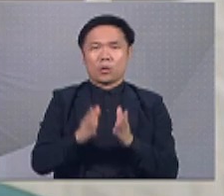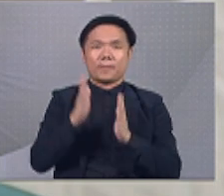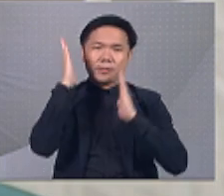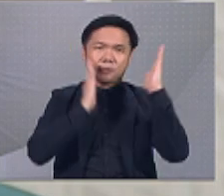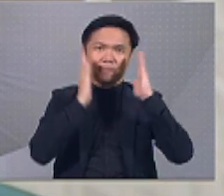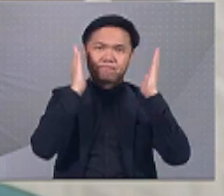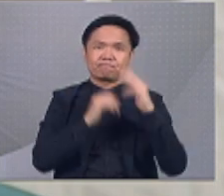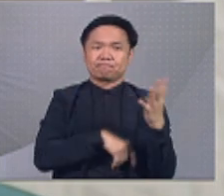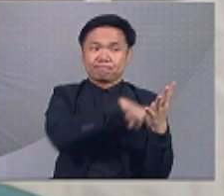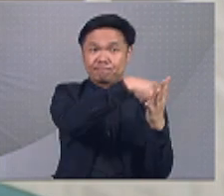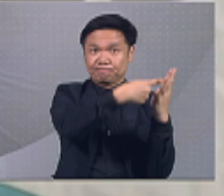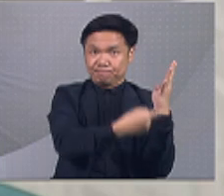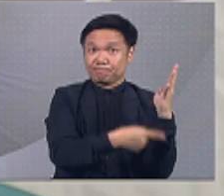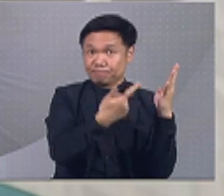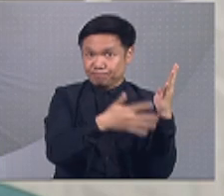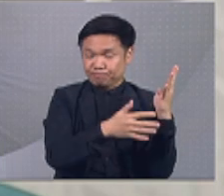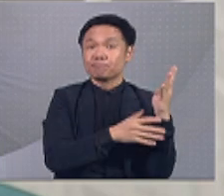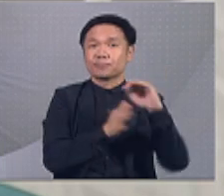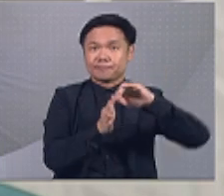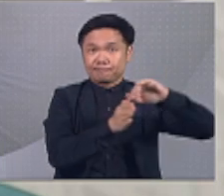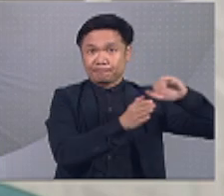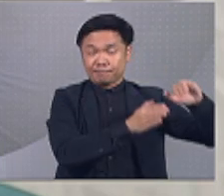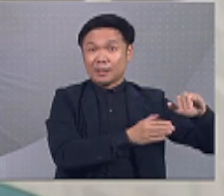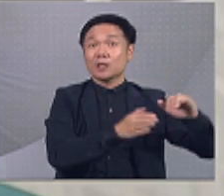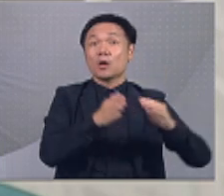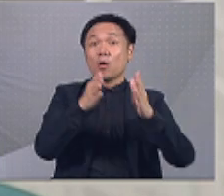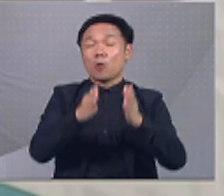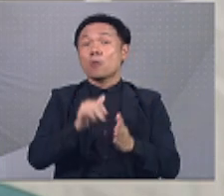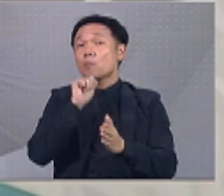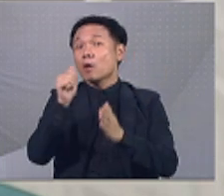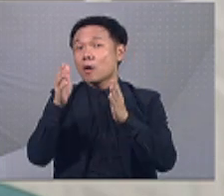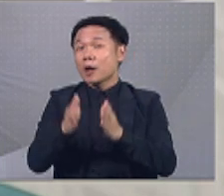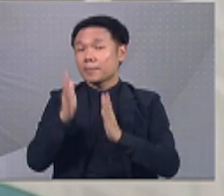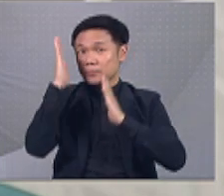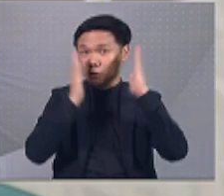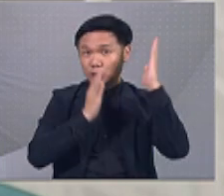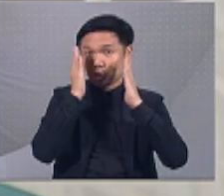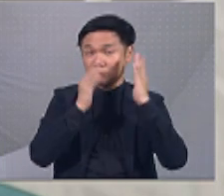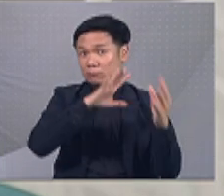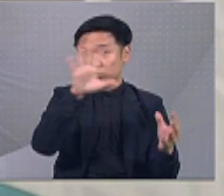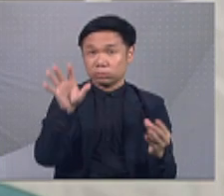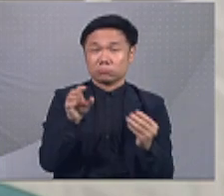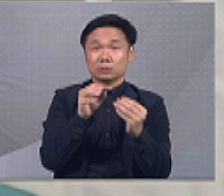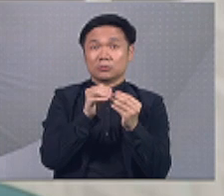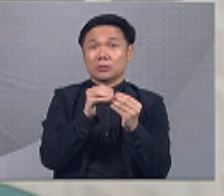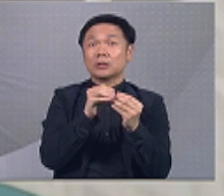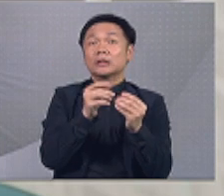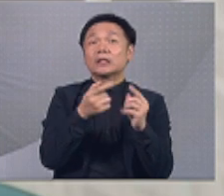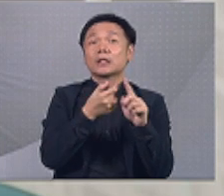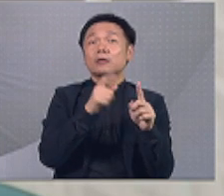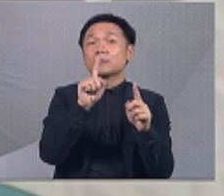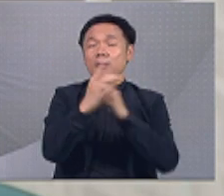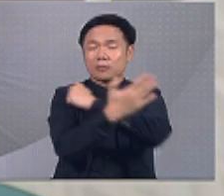Keys postico Islam plastik kalangan bukan warganegara di Depok tahanan immigration adalah di negara-negara berikut